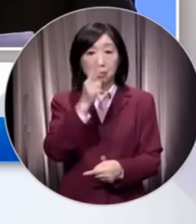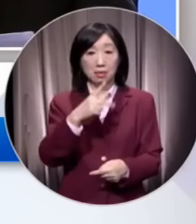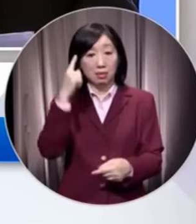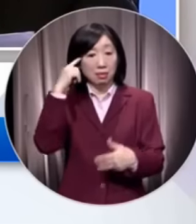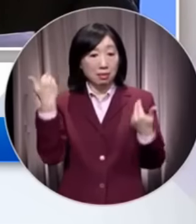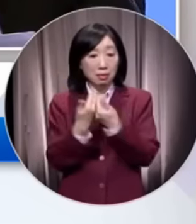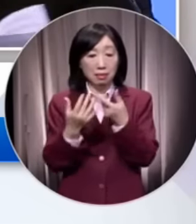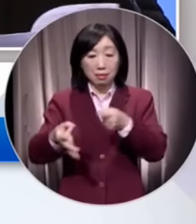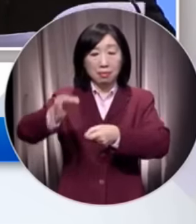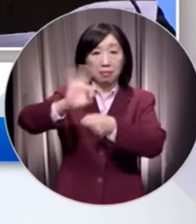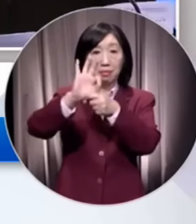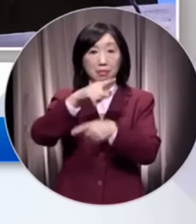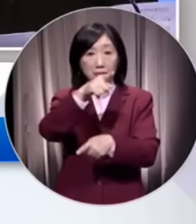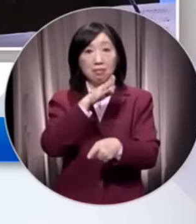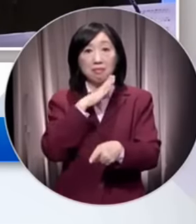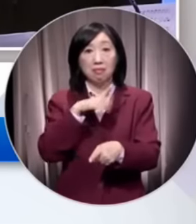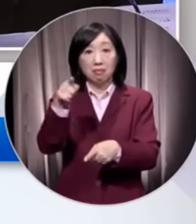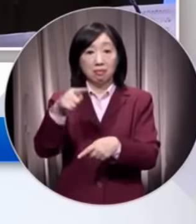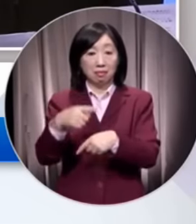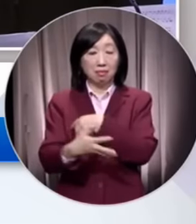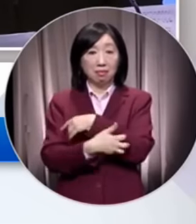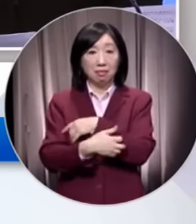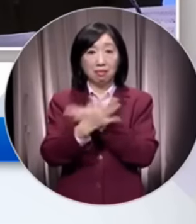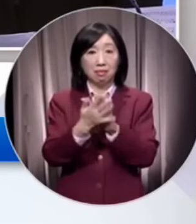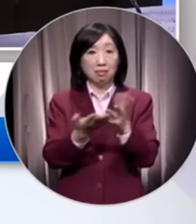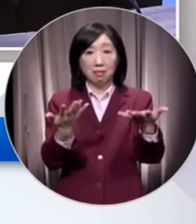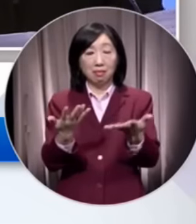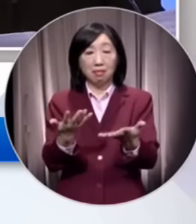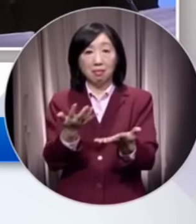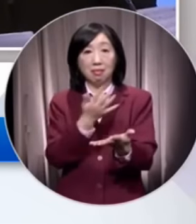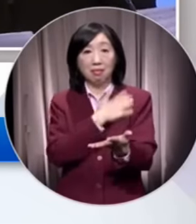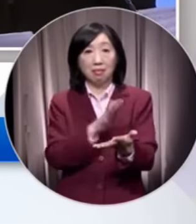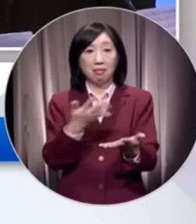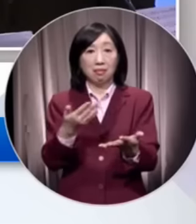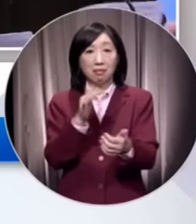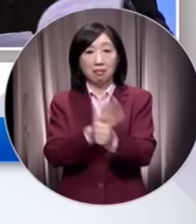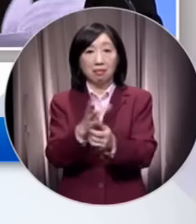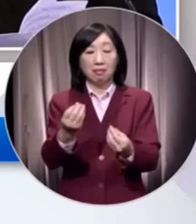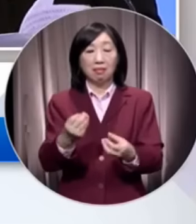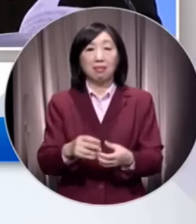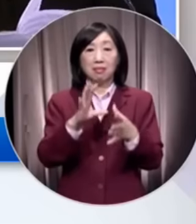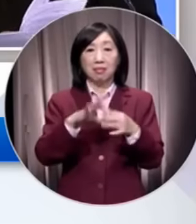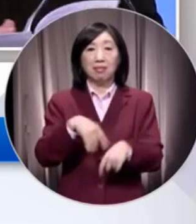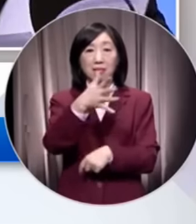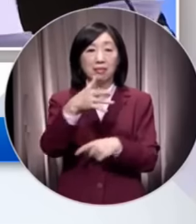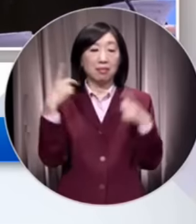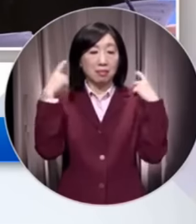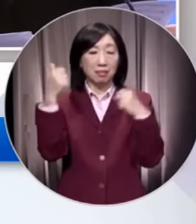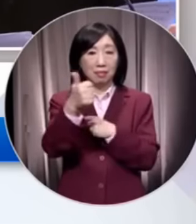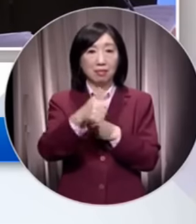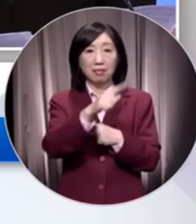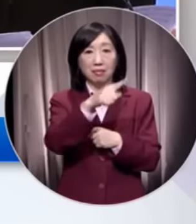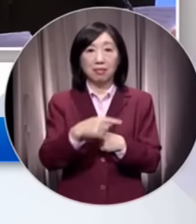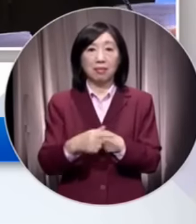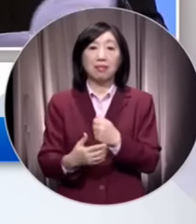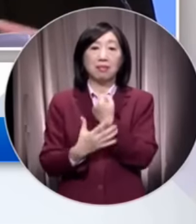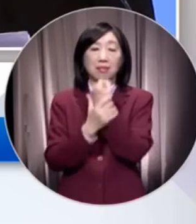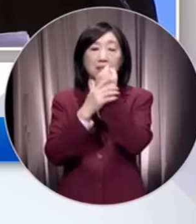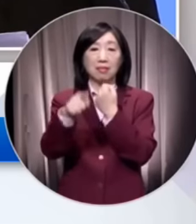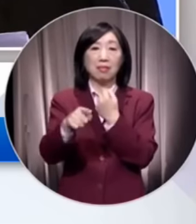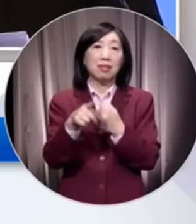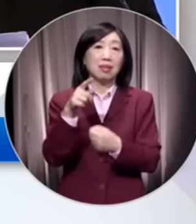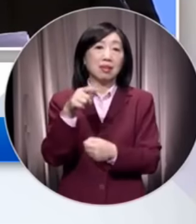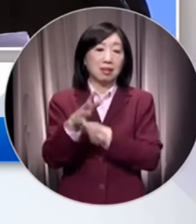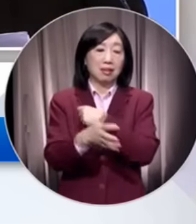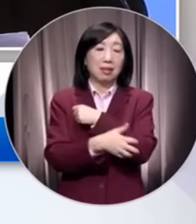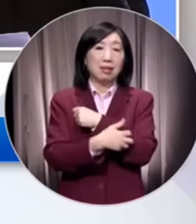也想请教宋主席，对于基本工资以及维护我们劳工朋友基本生活尊严所需要的